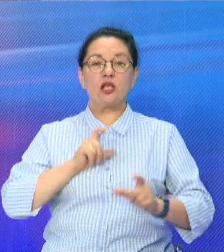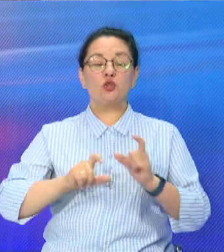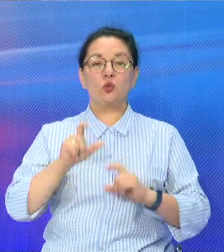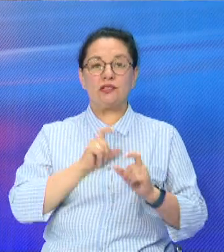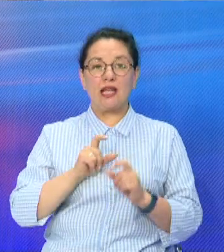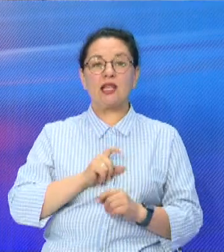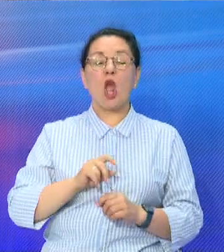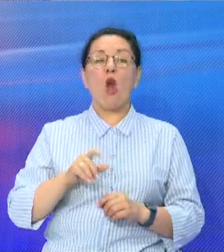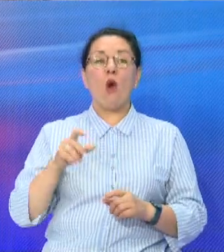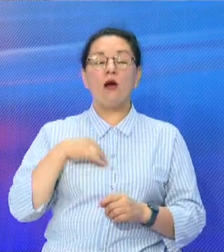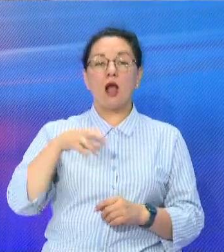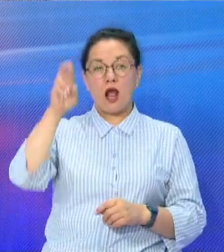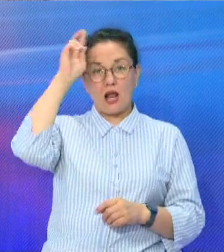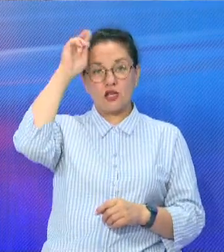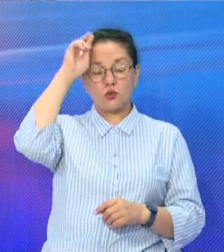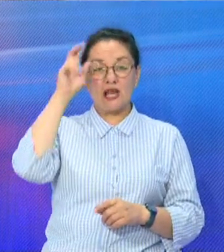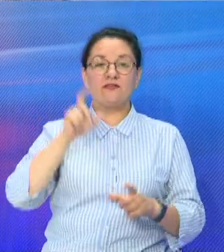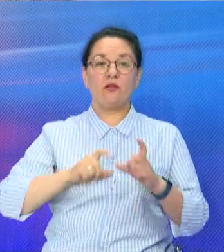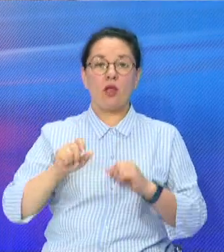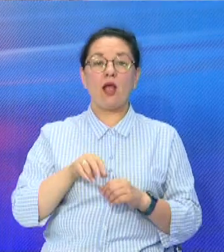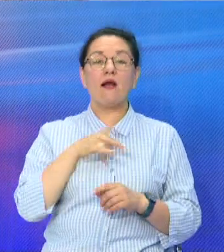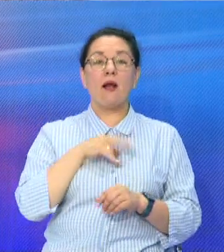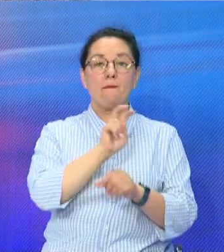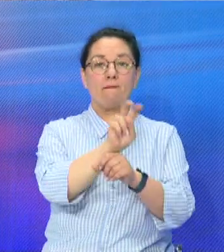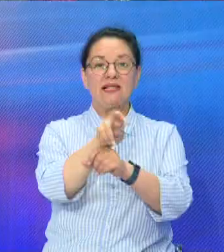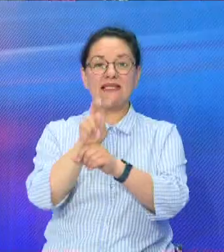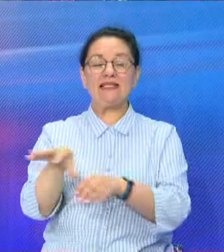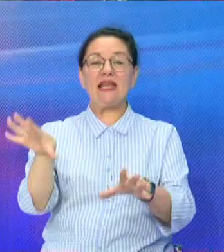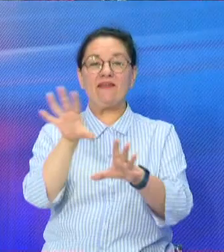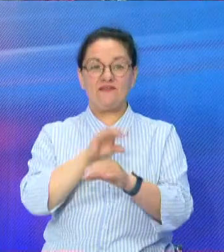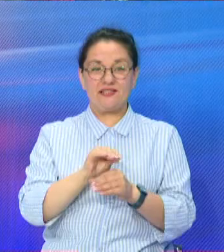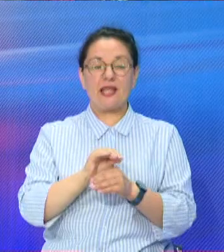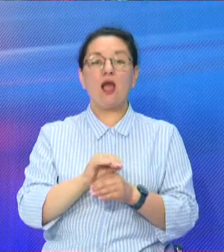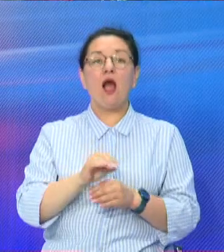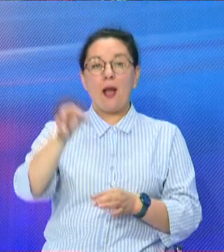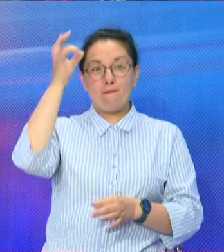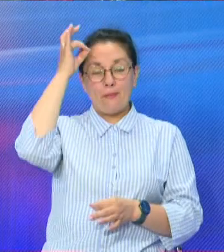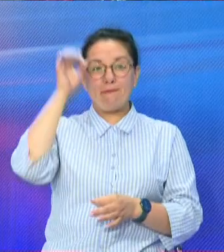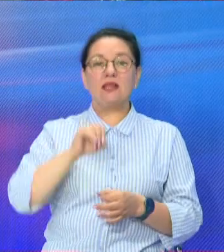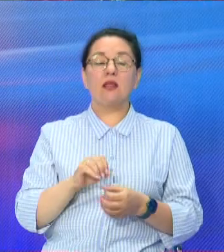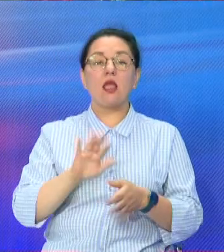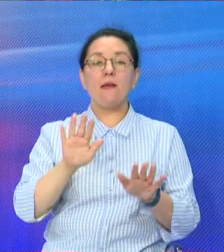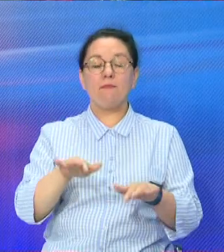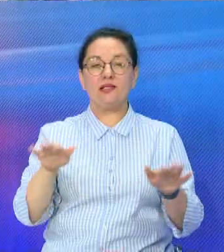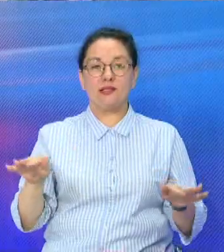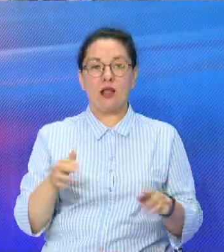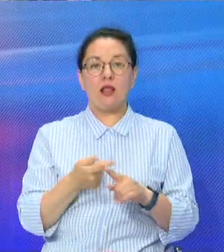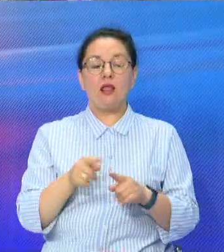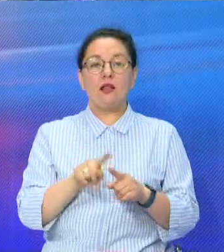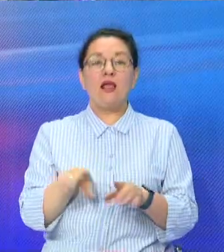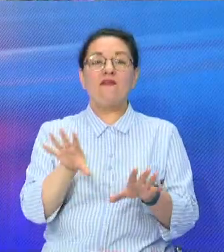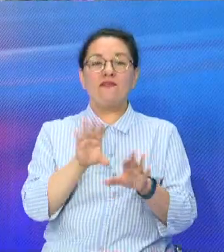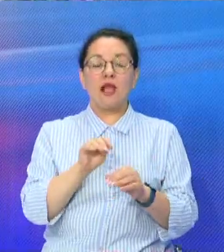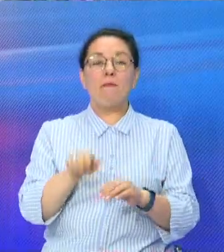университета провели первую такую в ondraw coupe памятных военных на стенах регионом все это патриотично и подороже знаешь но против по